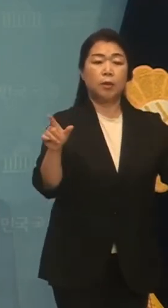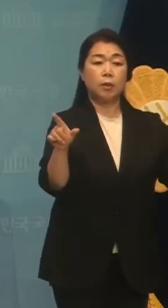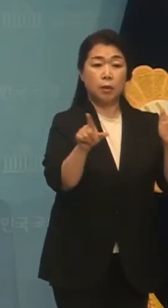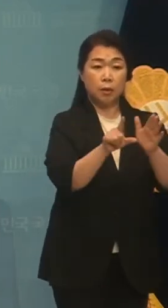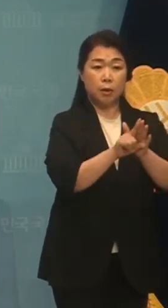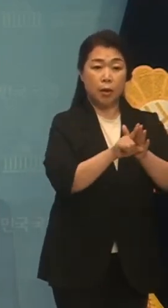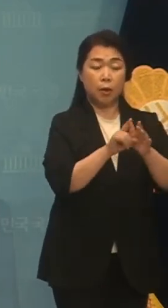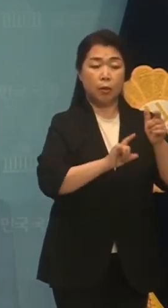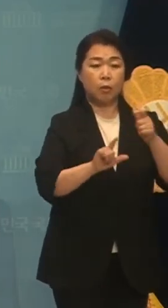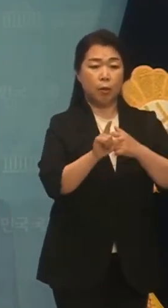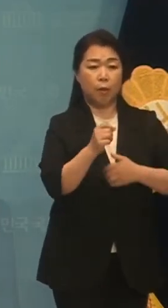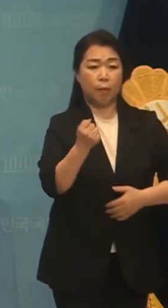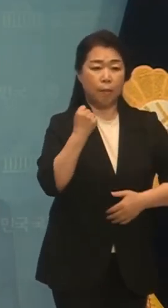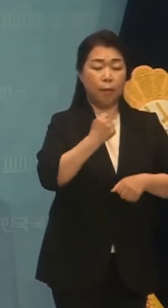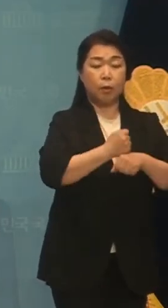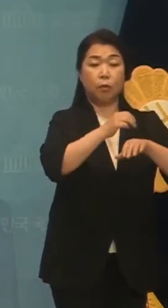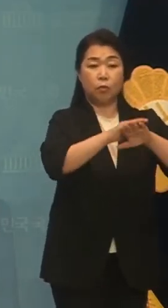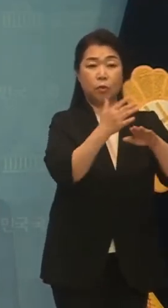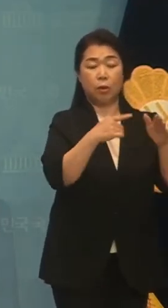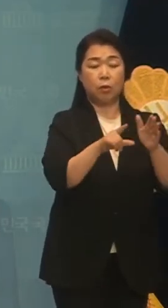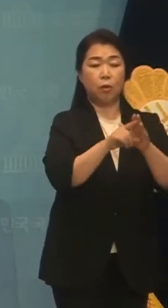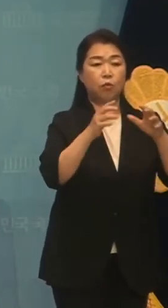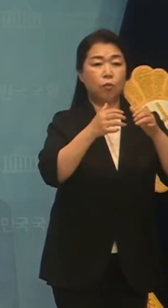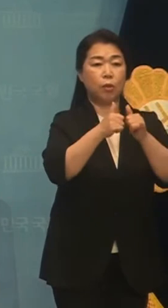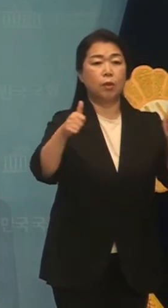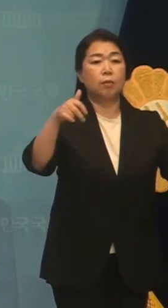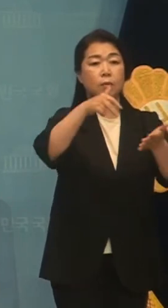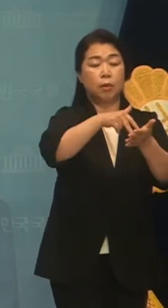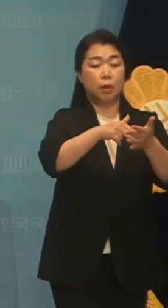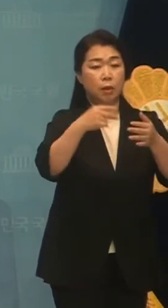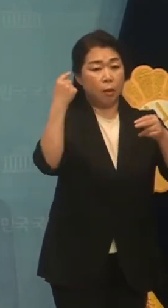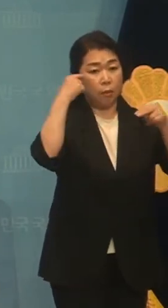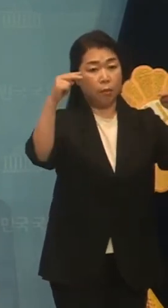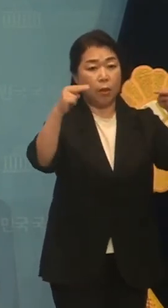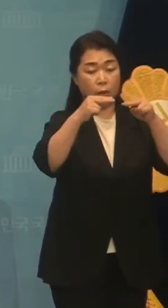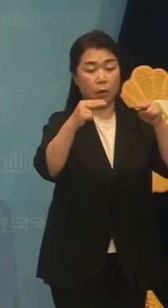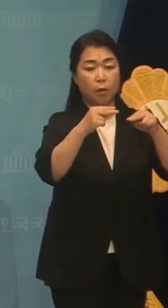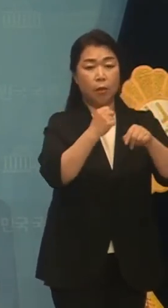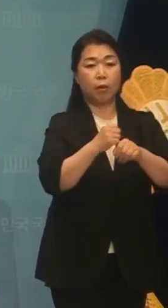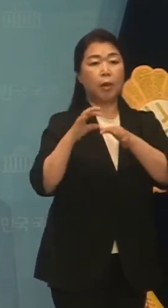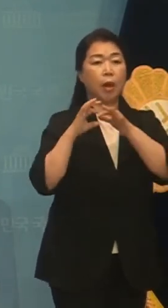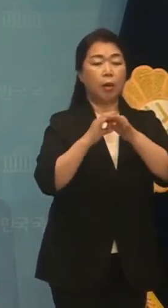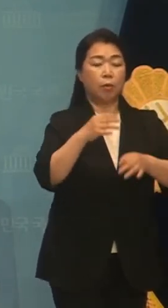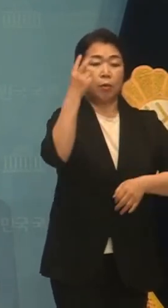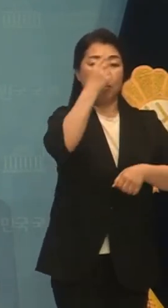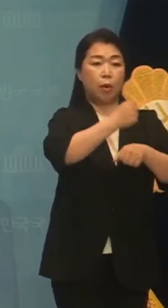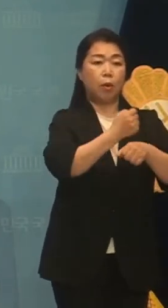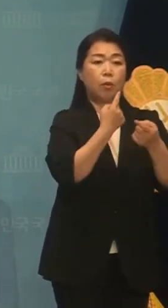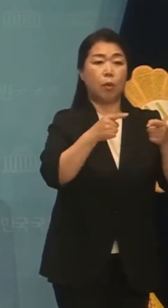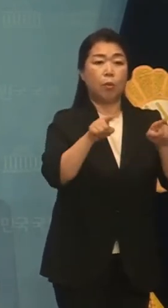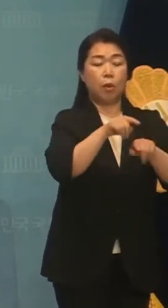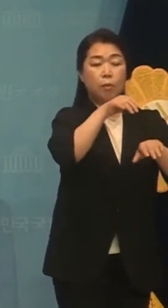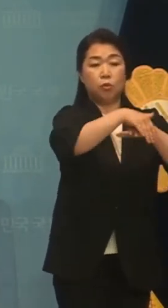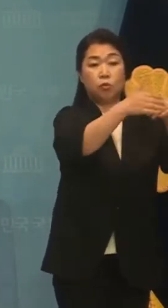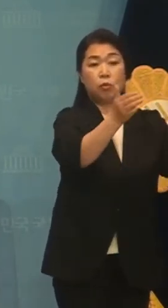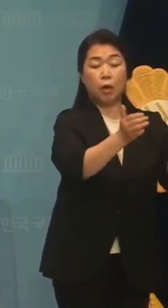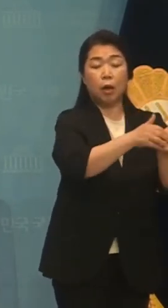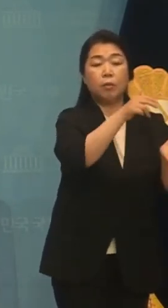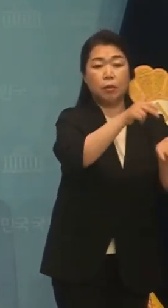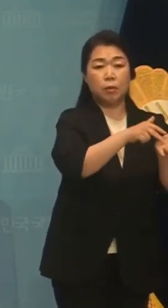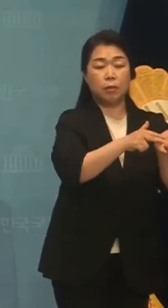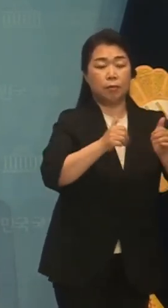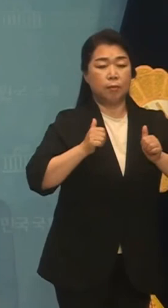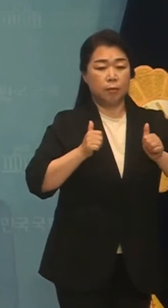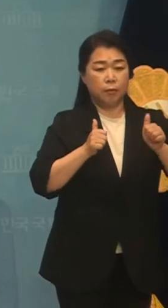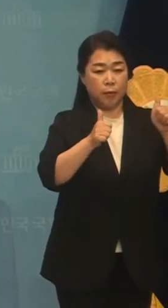기존의 제도가 충분한지 국민 눈높이에 맞는지 지속 점검할 수 있도록 더불어민주당에서도